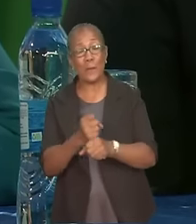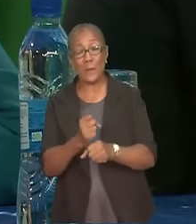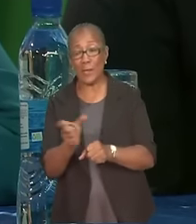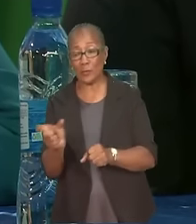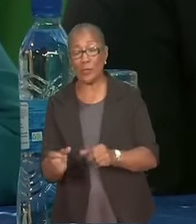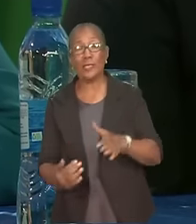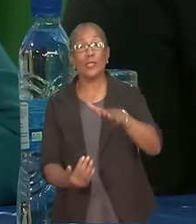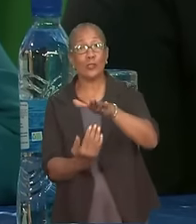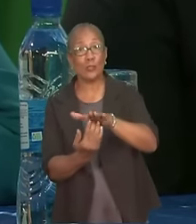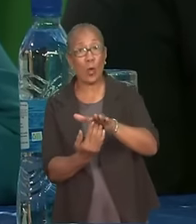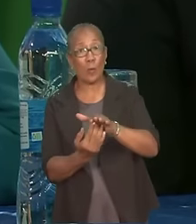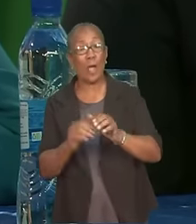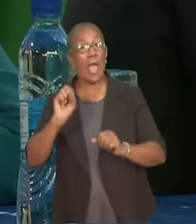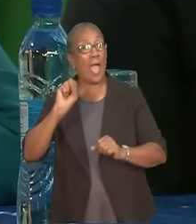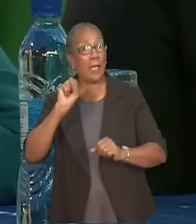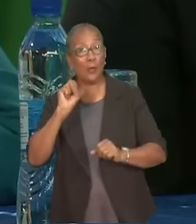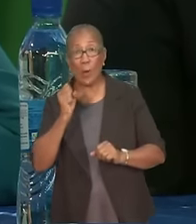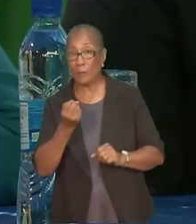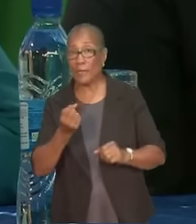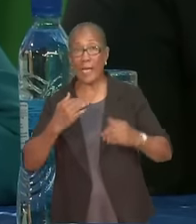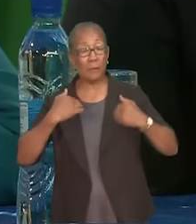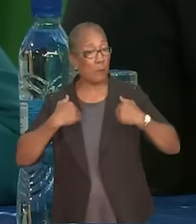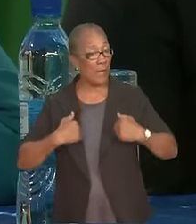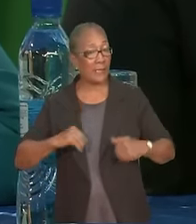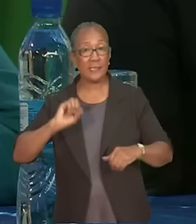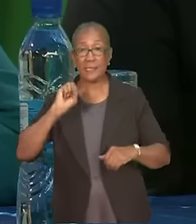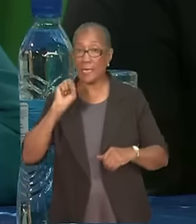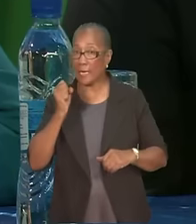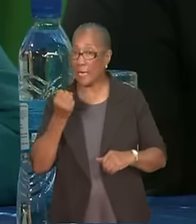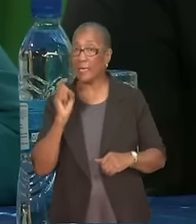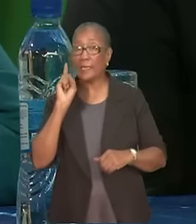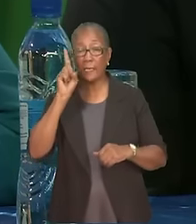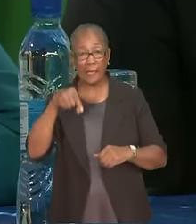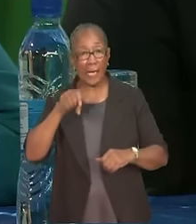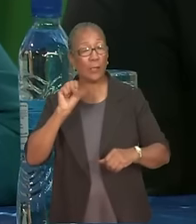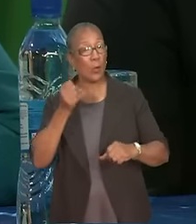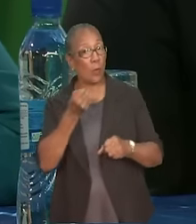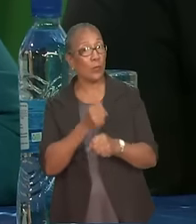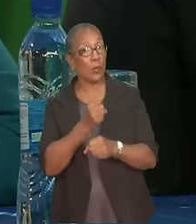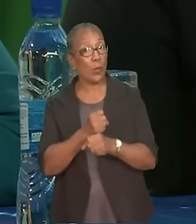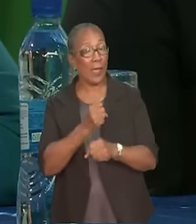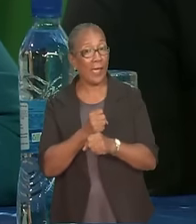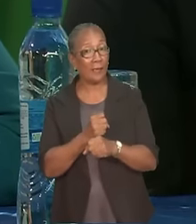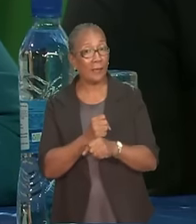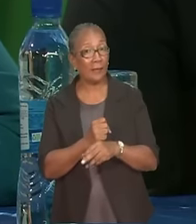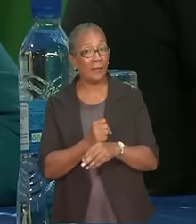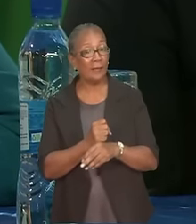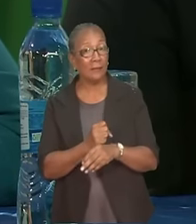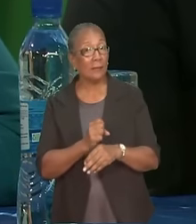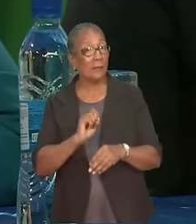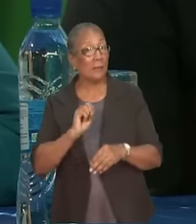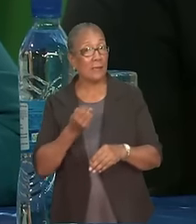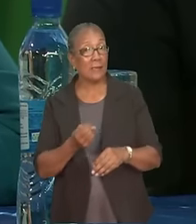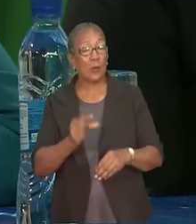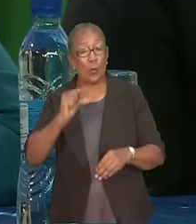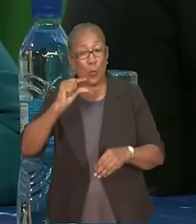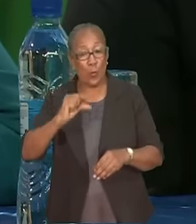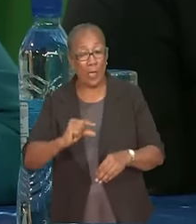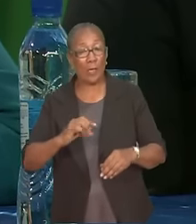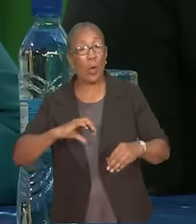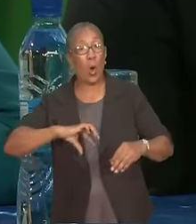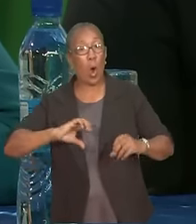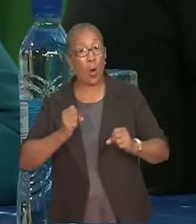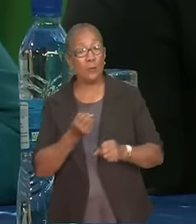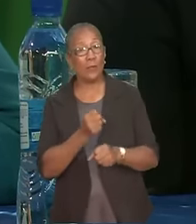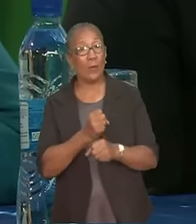Dus door dit tekort is er dan ook een heel lange wachtlijst van cliënten met het verzoek voor opvang in